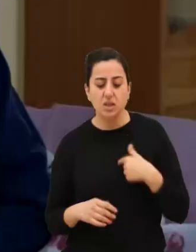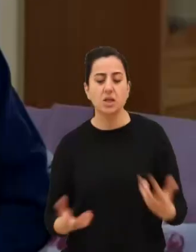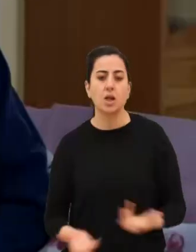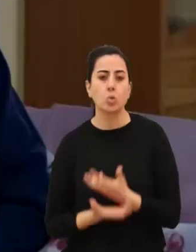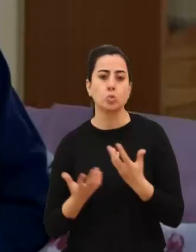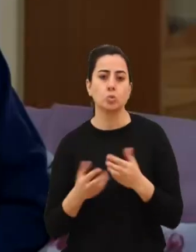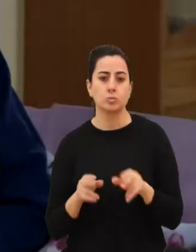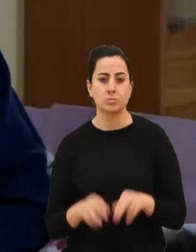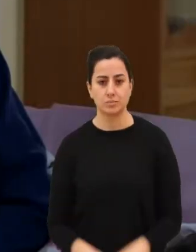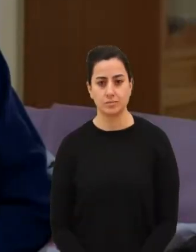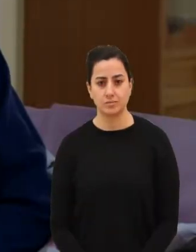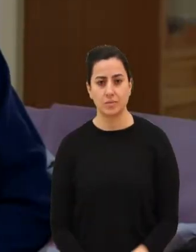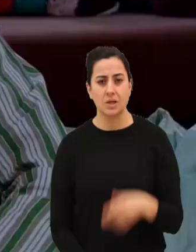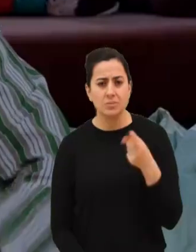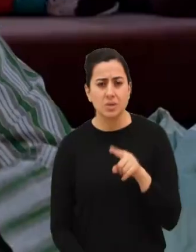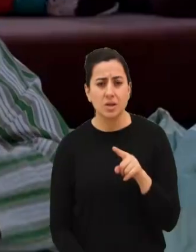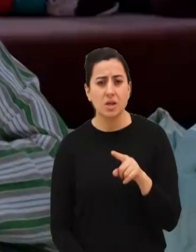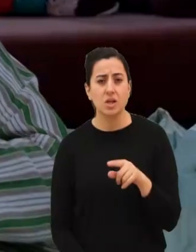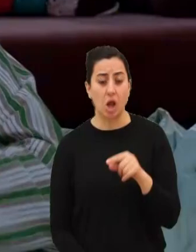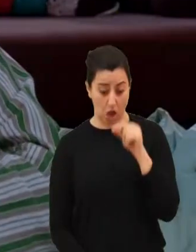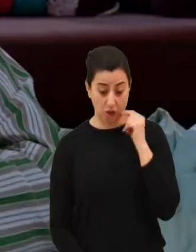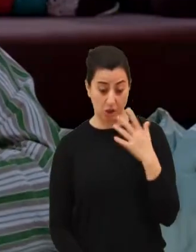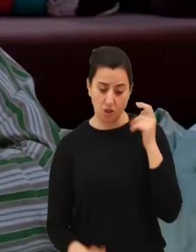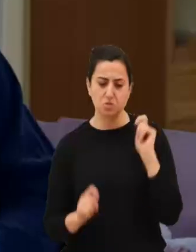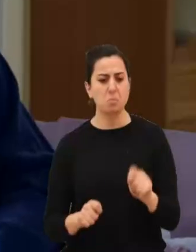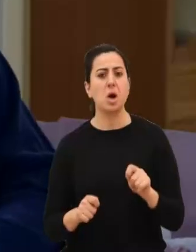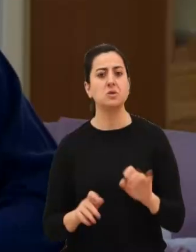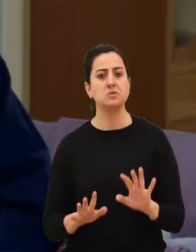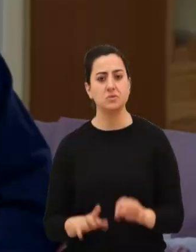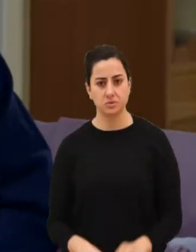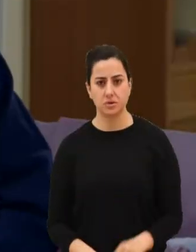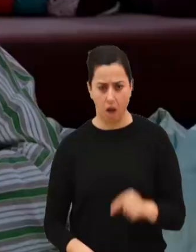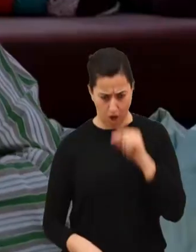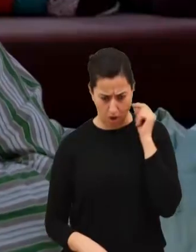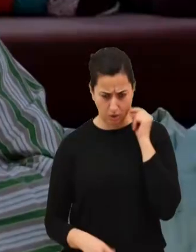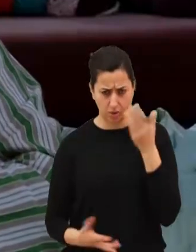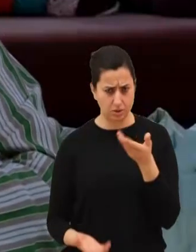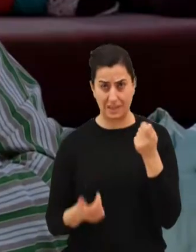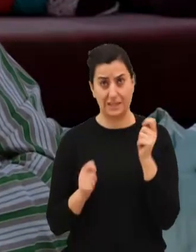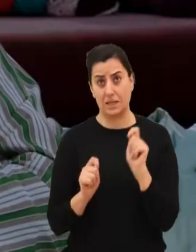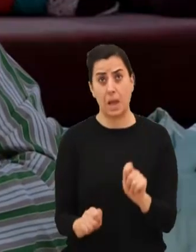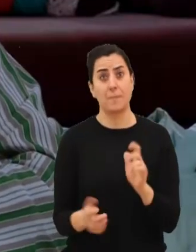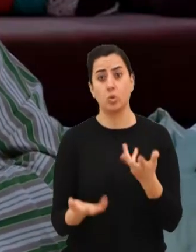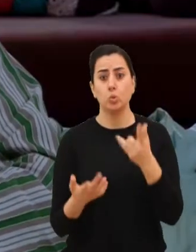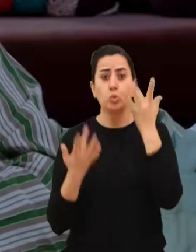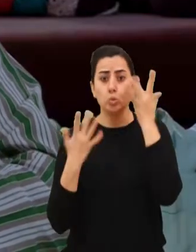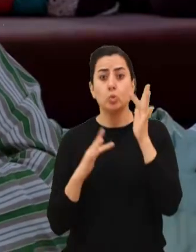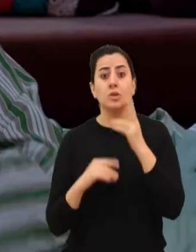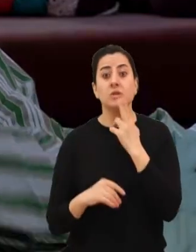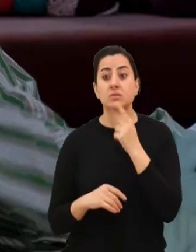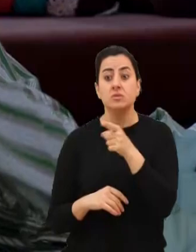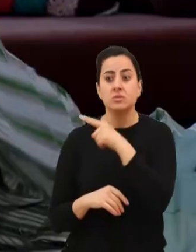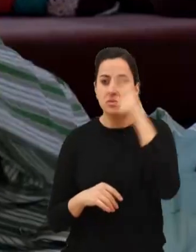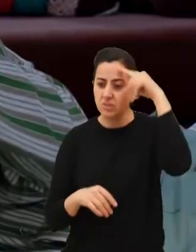harcanıyoruz. Bir de şey var, erkektir yapar. Erkektir yapar kültürünün